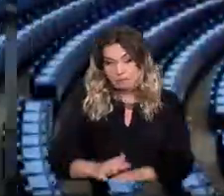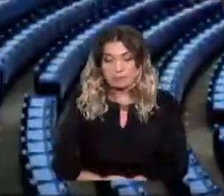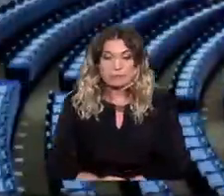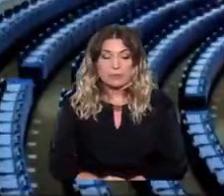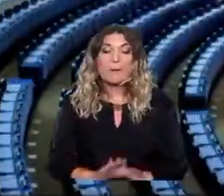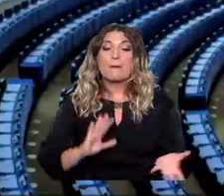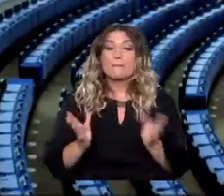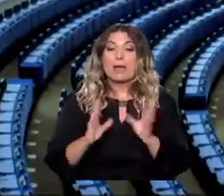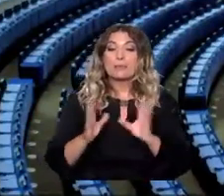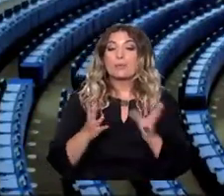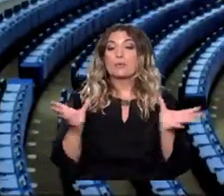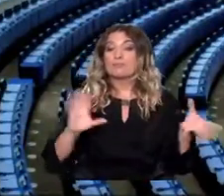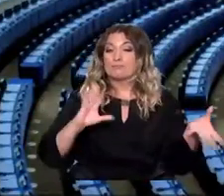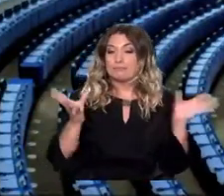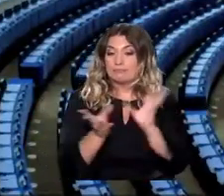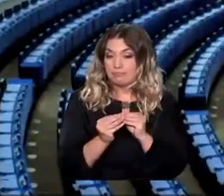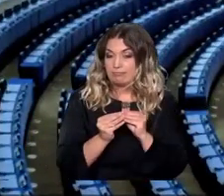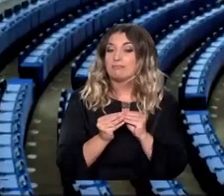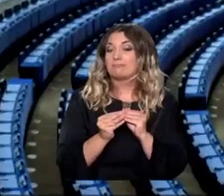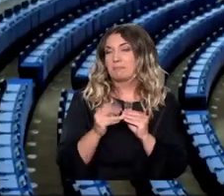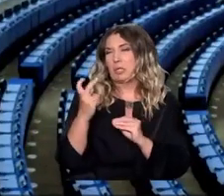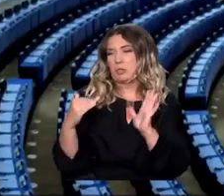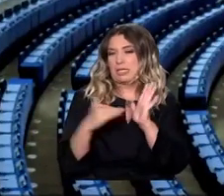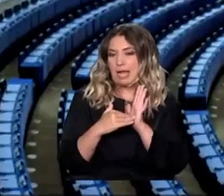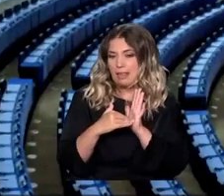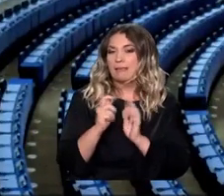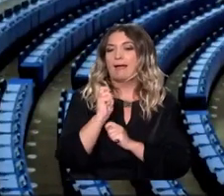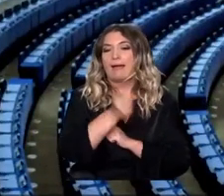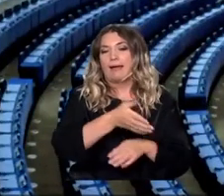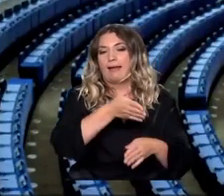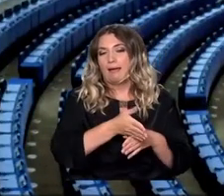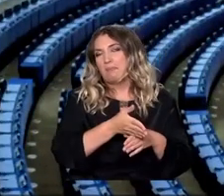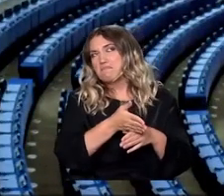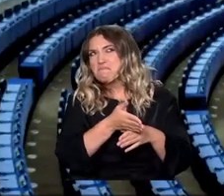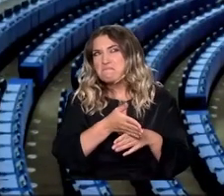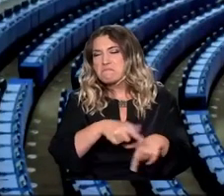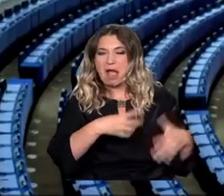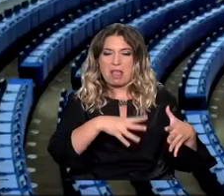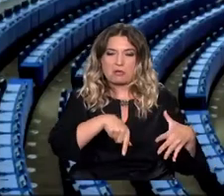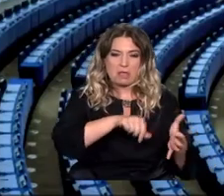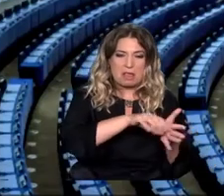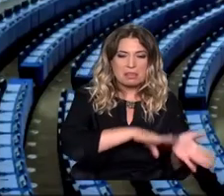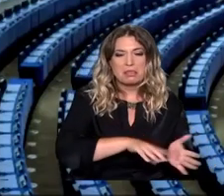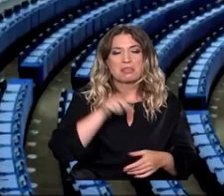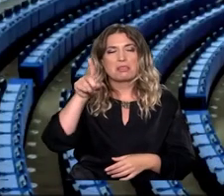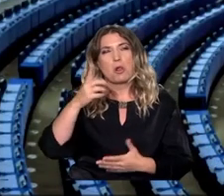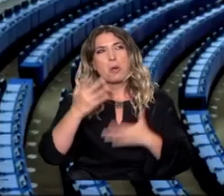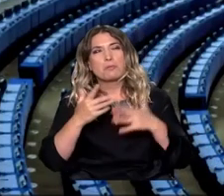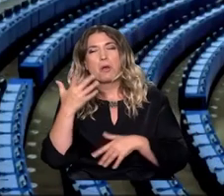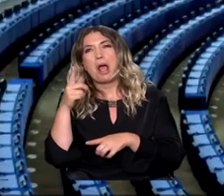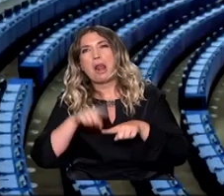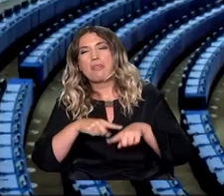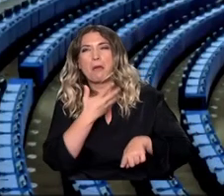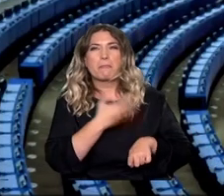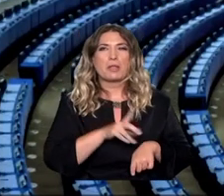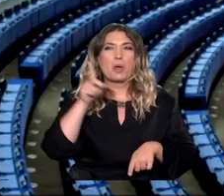ευρώ του μισθού, το διαμέρισμα στην Ελλάδα θα κοστίσει γύρω στα 900 ευρώ, στο Βέλγιο από 1.500 έως 2, το γραφείο και μισθοί συνεργατών γύρω στα 8.000